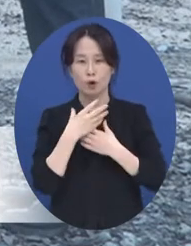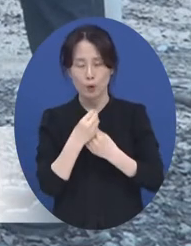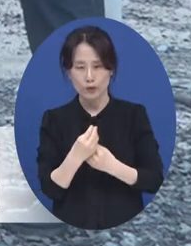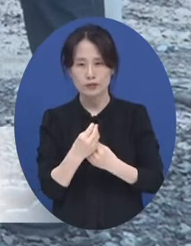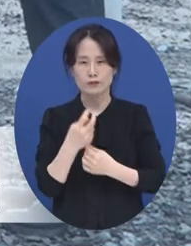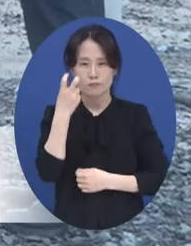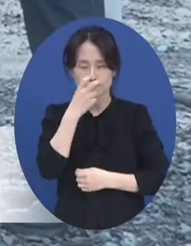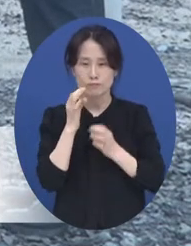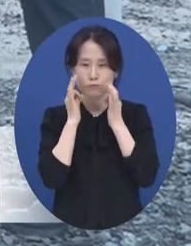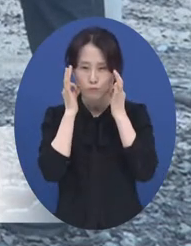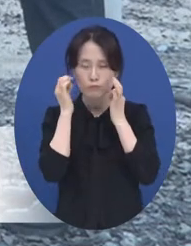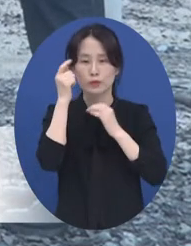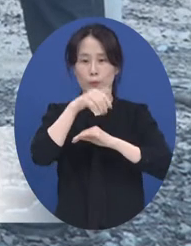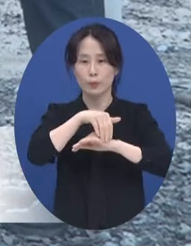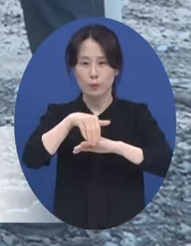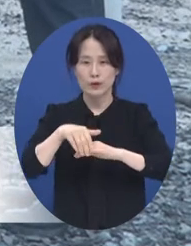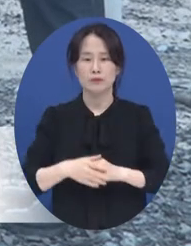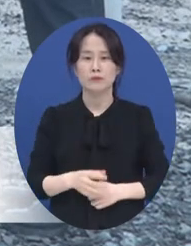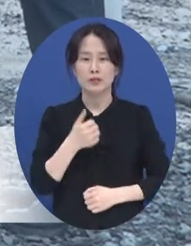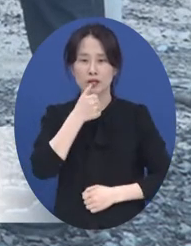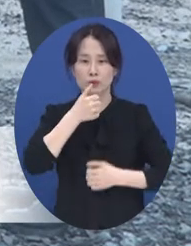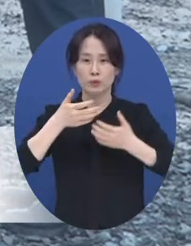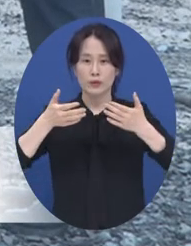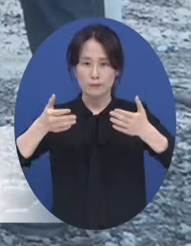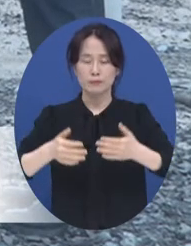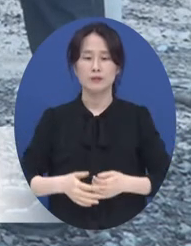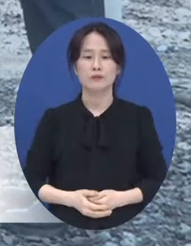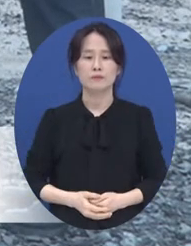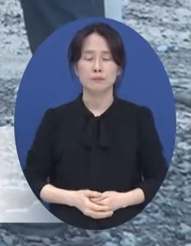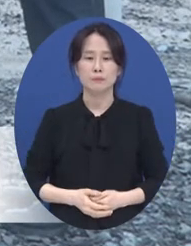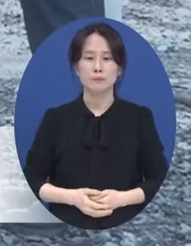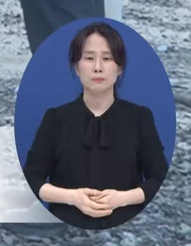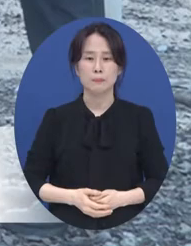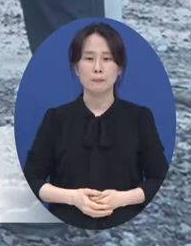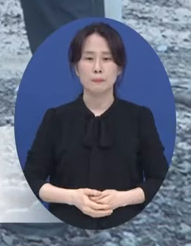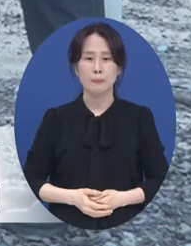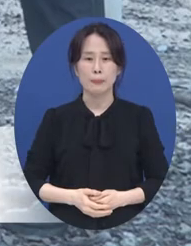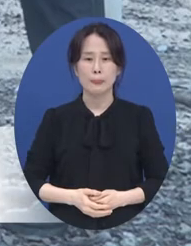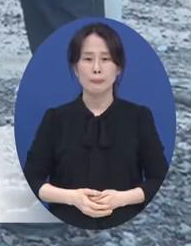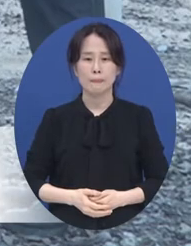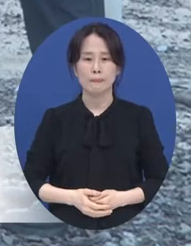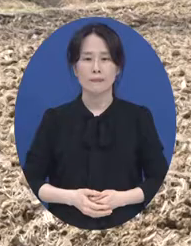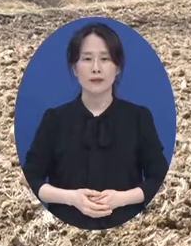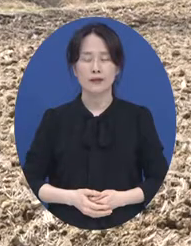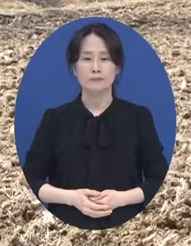안전관리에 총력을 다한다는 방침입니다 구형 술 기자가 동행 취재했습니다